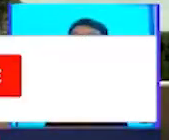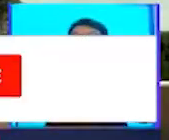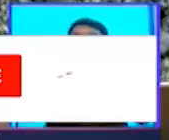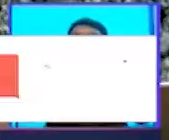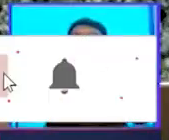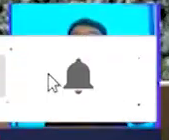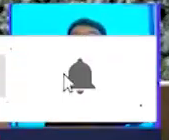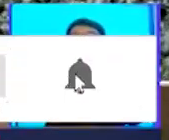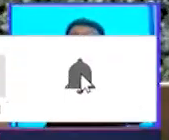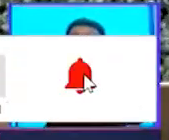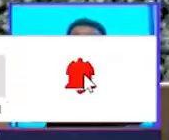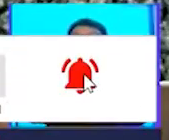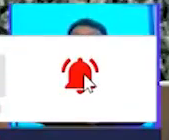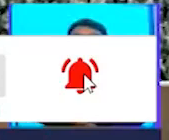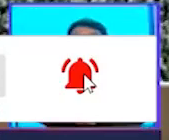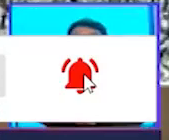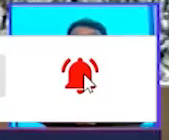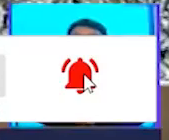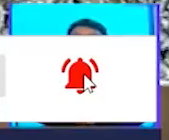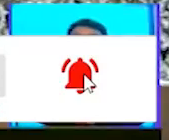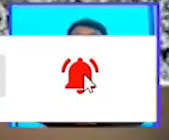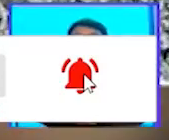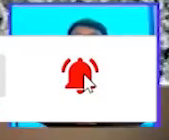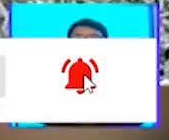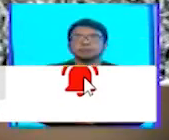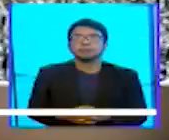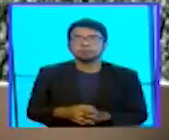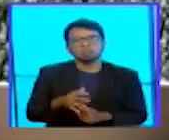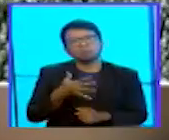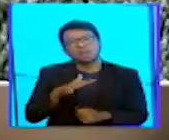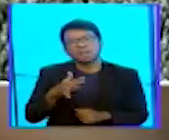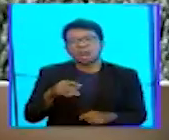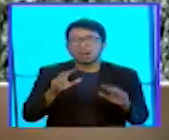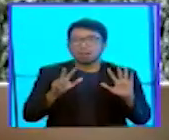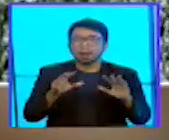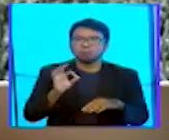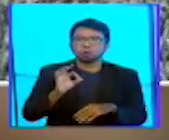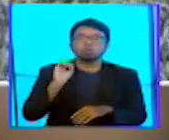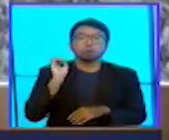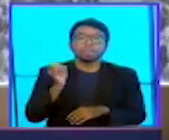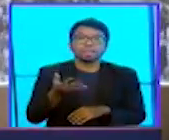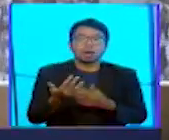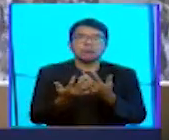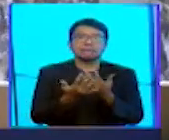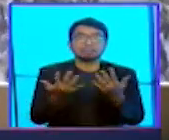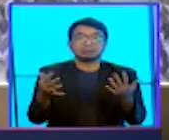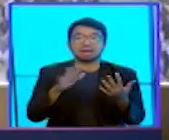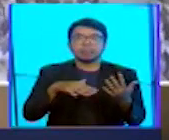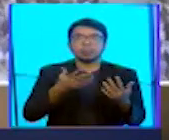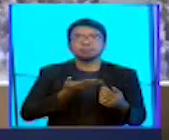dan masih ada sekitar lebih dari 80 juta umat muslim yang memang bisa berangkat, ya, belum